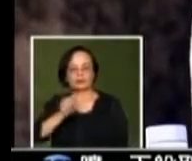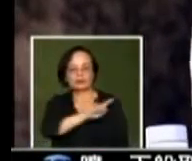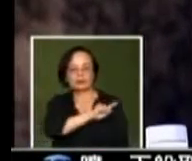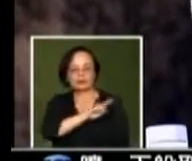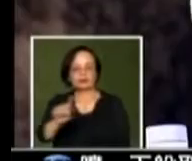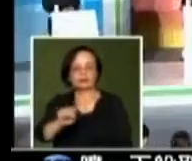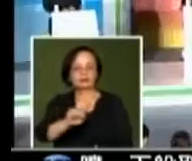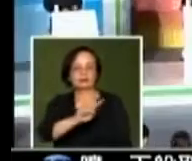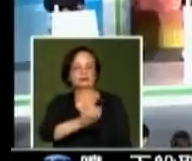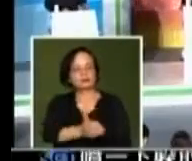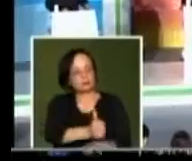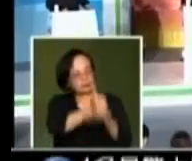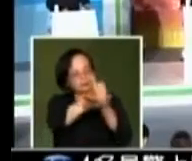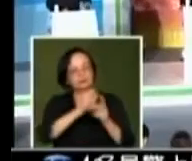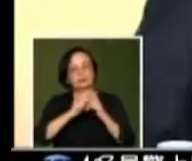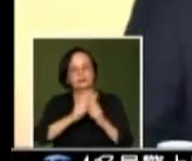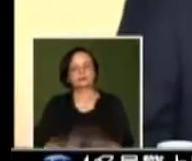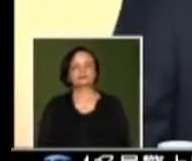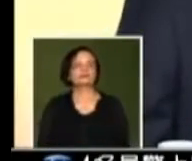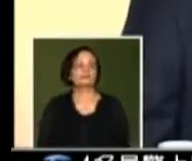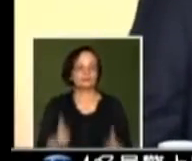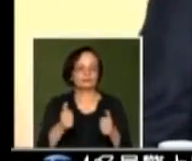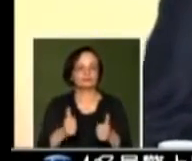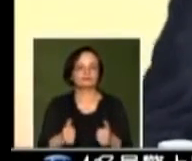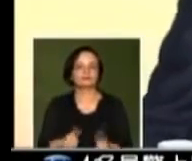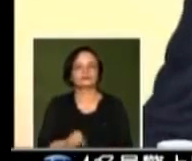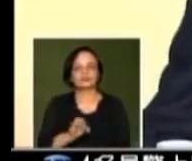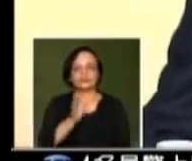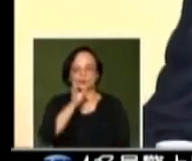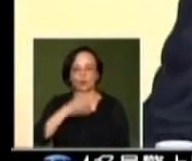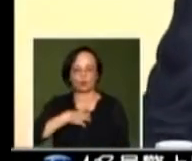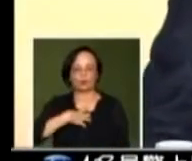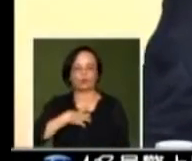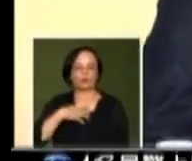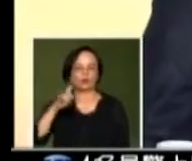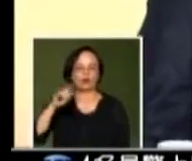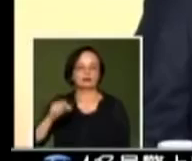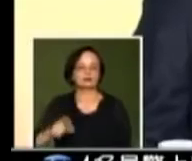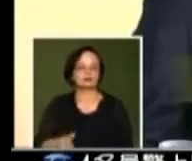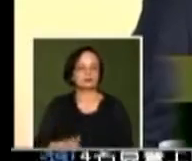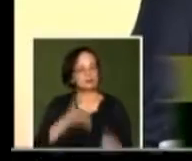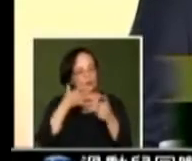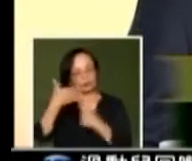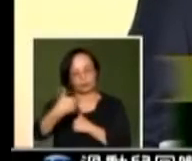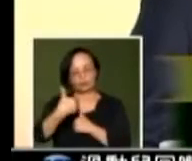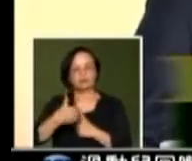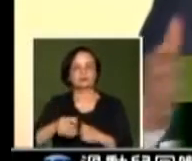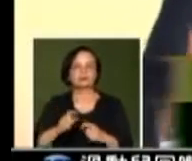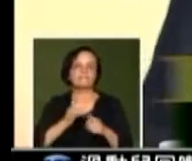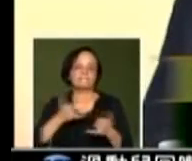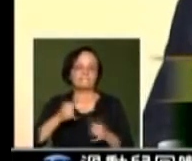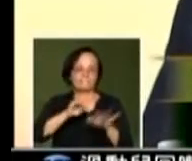同仁先生也准备，来，苏先生请。 谢谢吴教授的提问。民进党是台